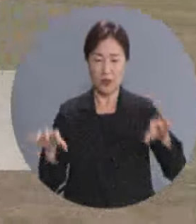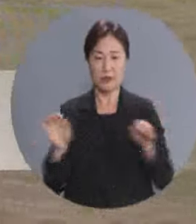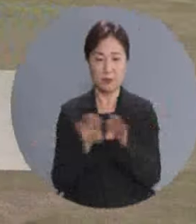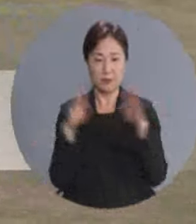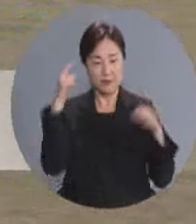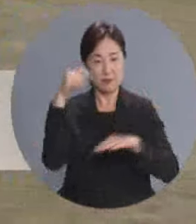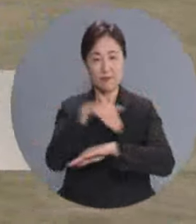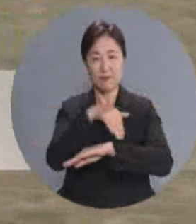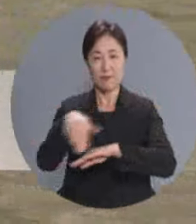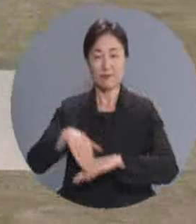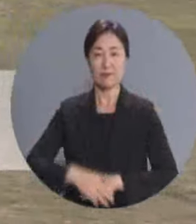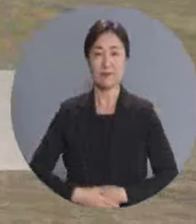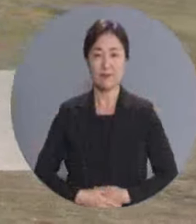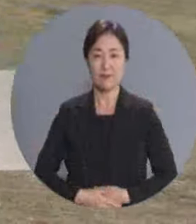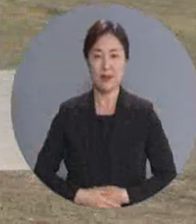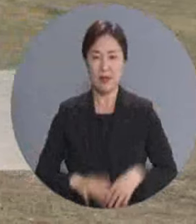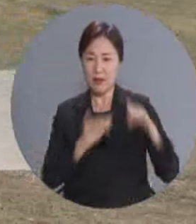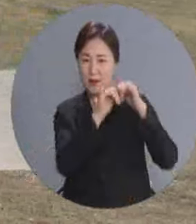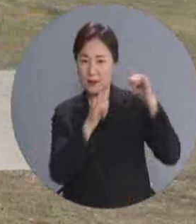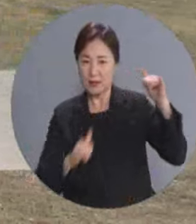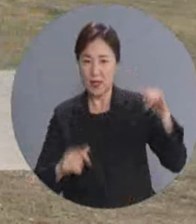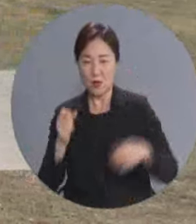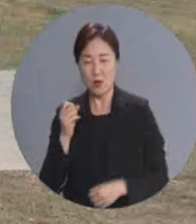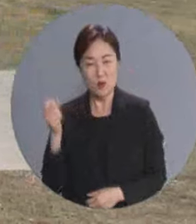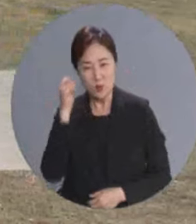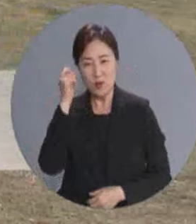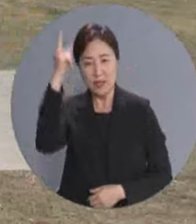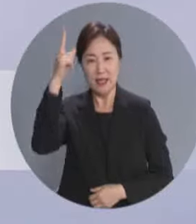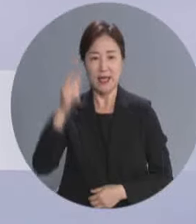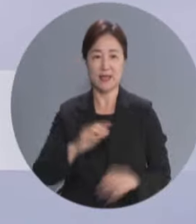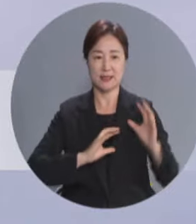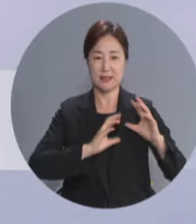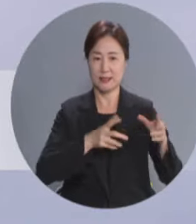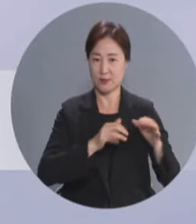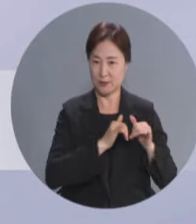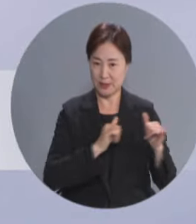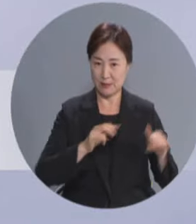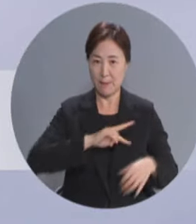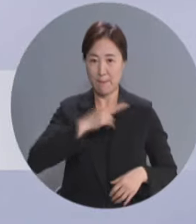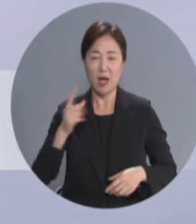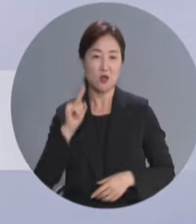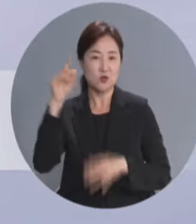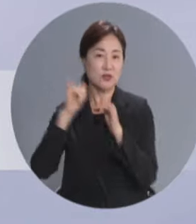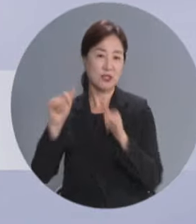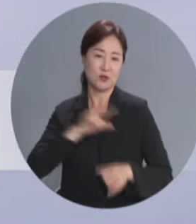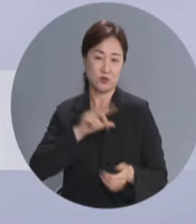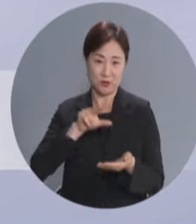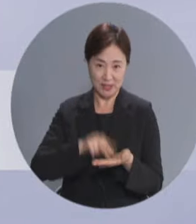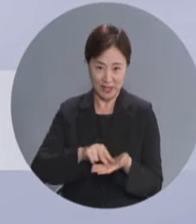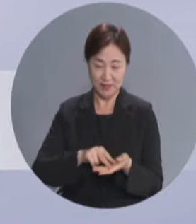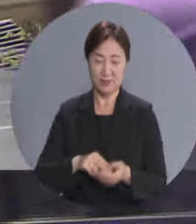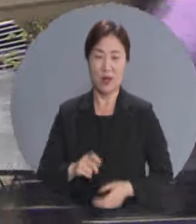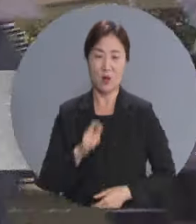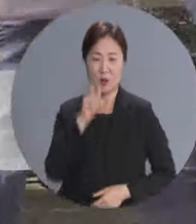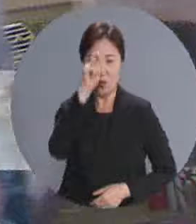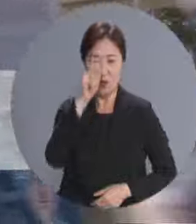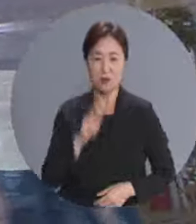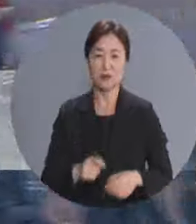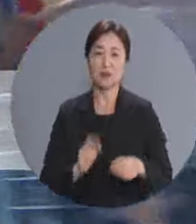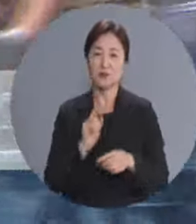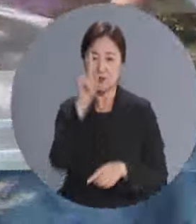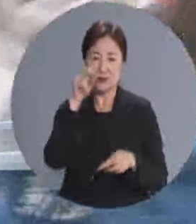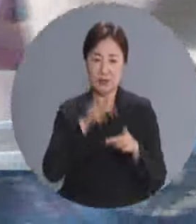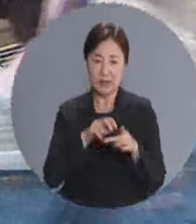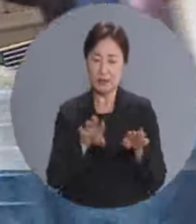펼쳐집니다. 인류의 위대한 비상 지구인에서 우주인으로라는 주제로 열리는 이번 축제는 고흥우주터미널